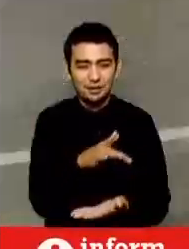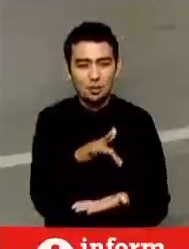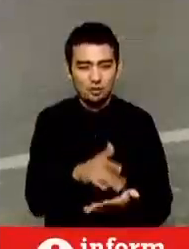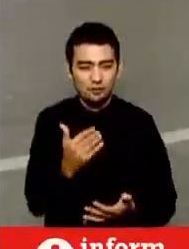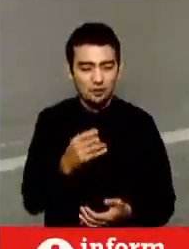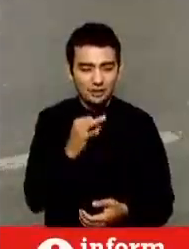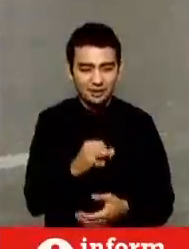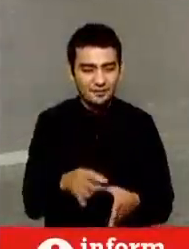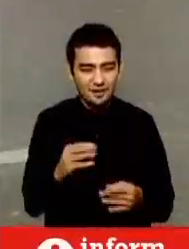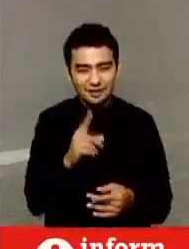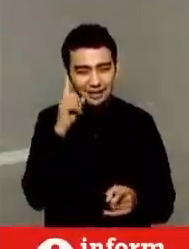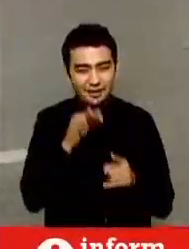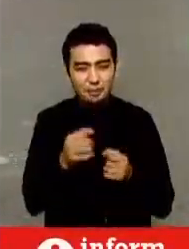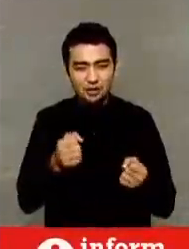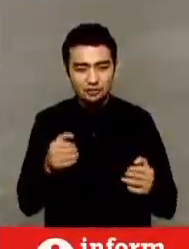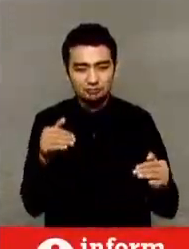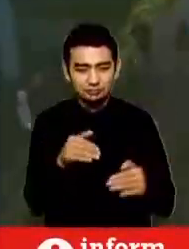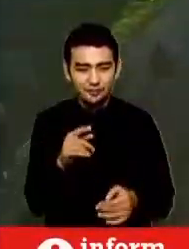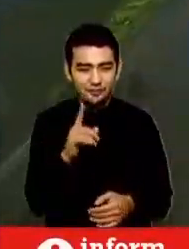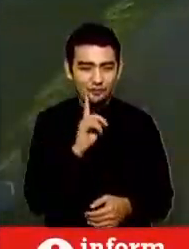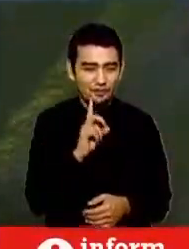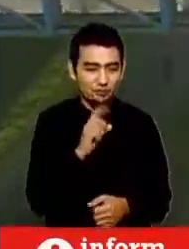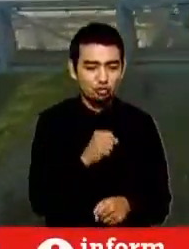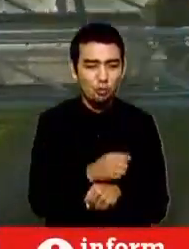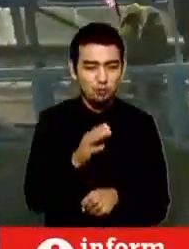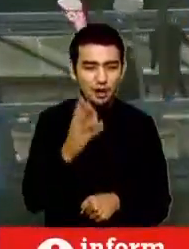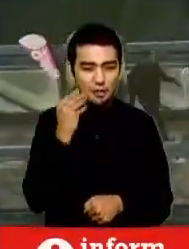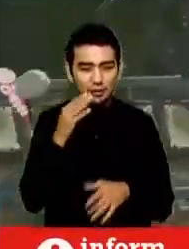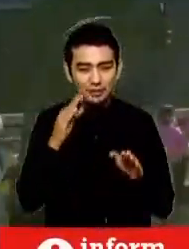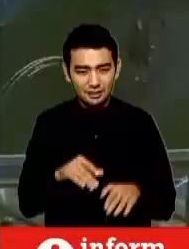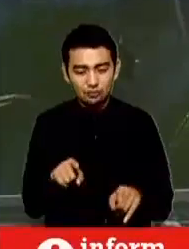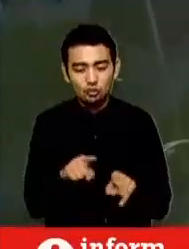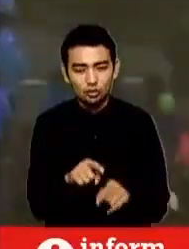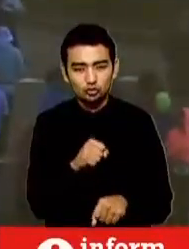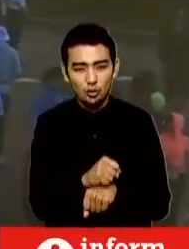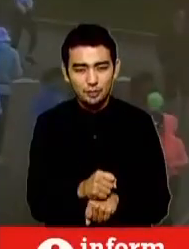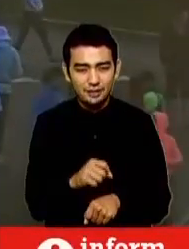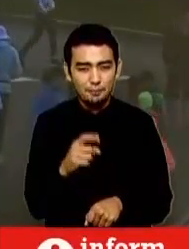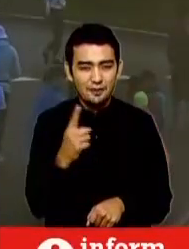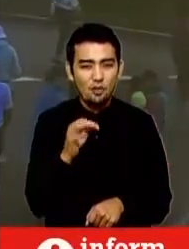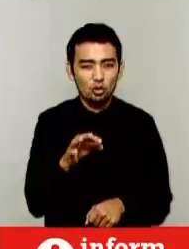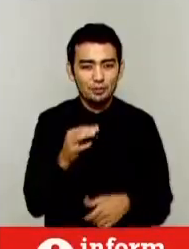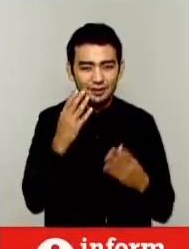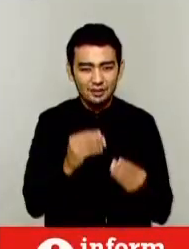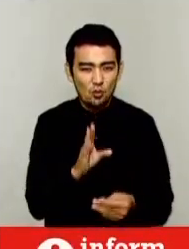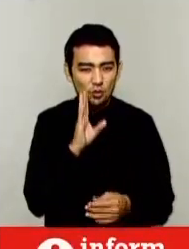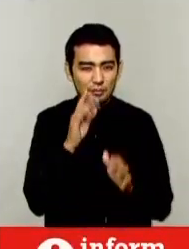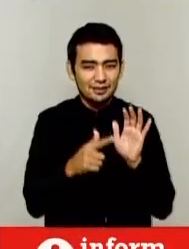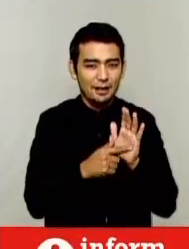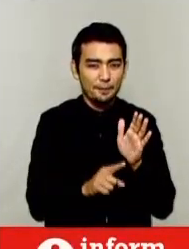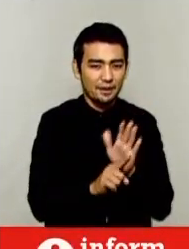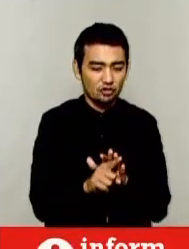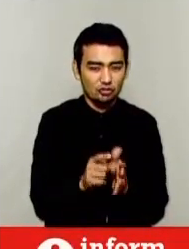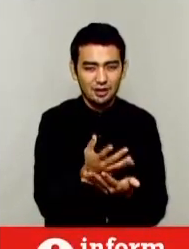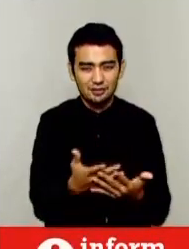мақсатта барлық жерде көлік қозғалысы бірнеше сағатқа тоқтатылады. Алматыда қалыс қалмай, жексенбі 1 қазан күні таңғы сағат 7-ден бастап